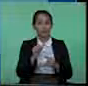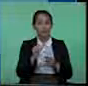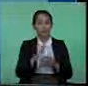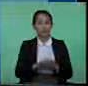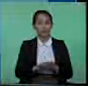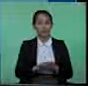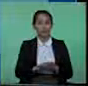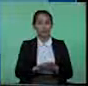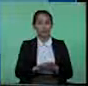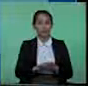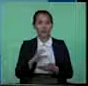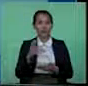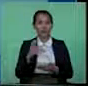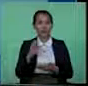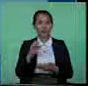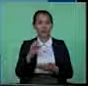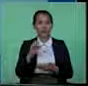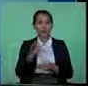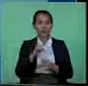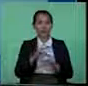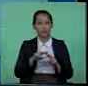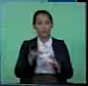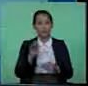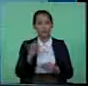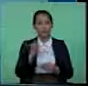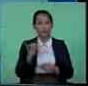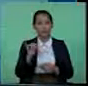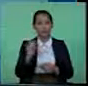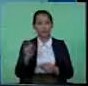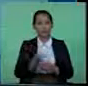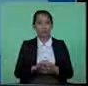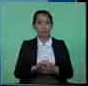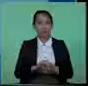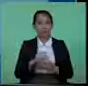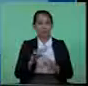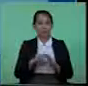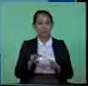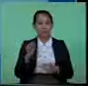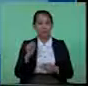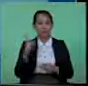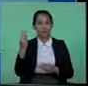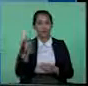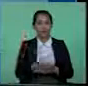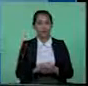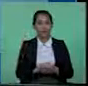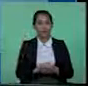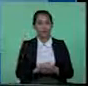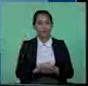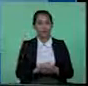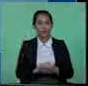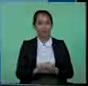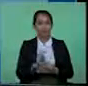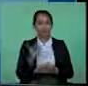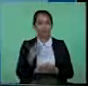A barobar A kvadrat. Bunda biz kvadratni yuzini topamiz. Demak,